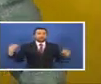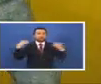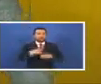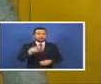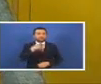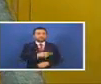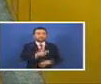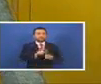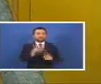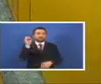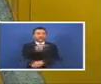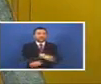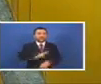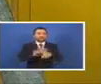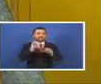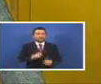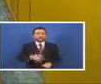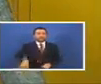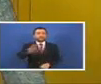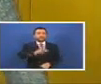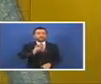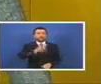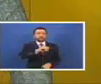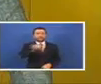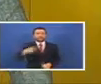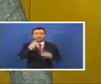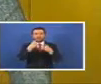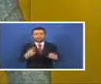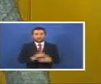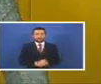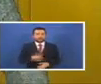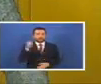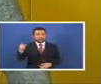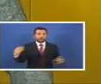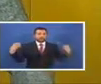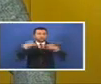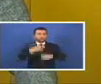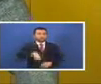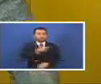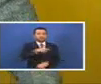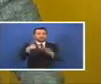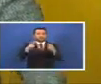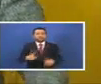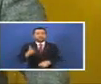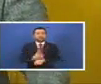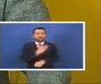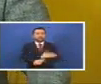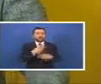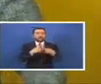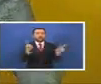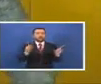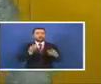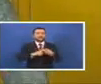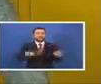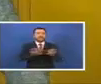cübbelerini çamura belediniz. Bütün hocalarımıza sesleniyoruz. O cübbeleriniz bu ülkenin özgürlük